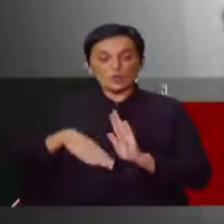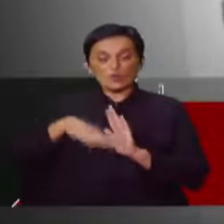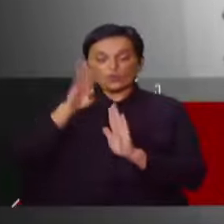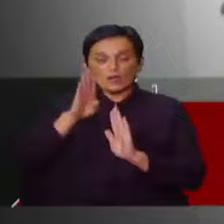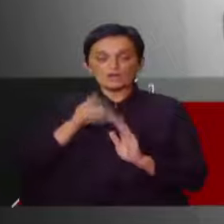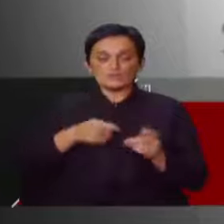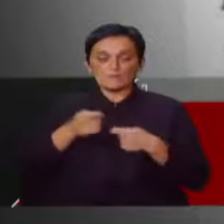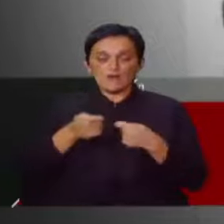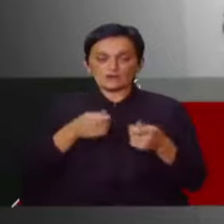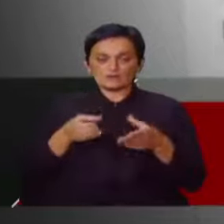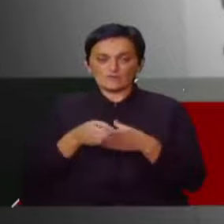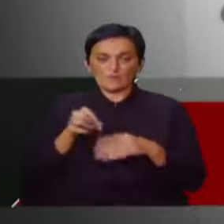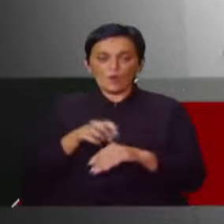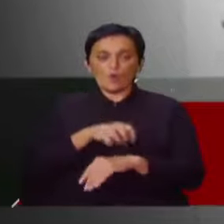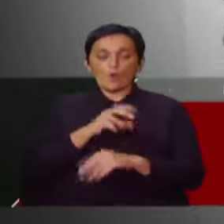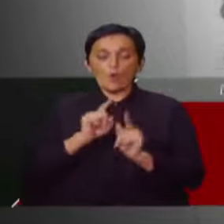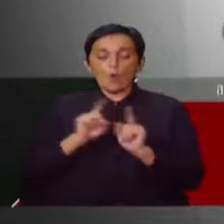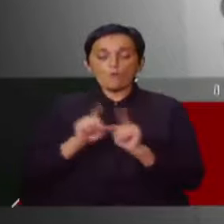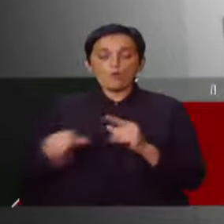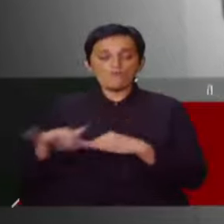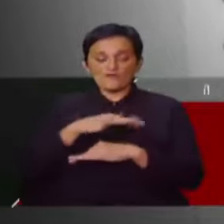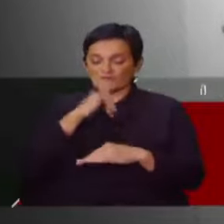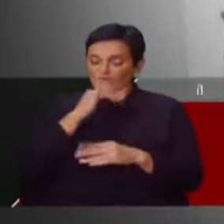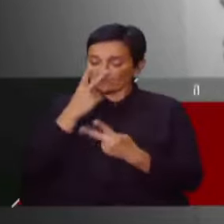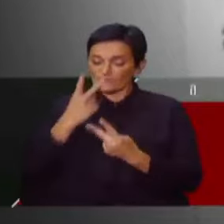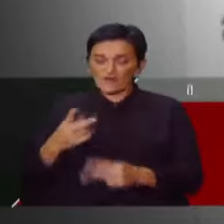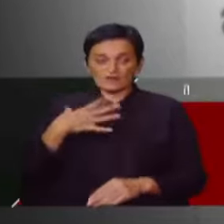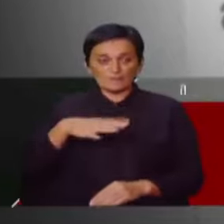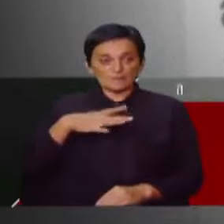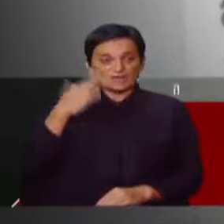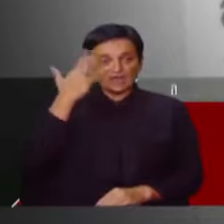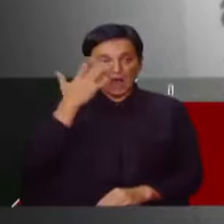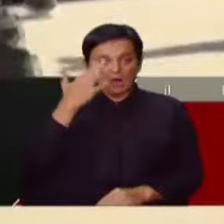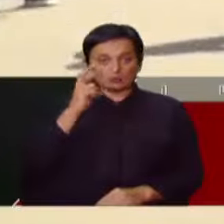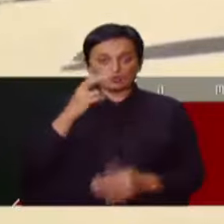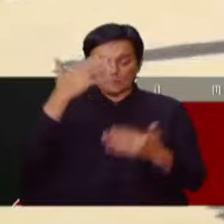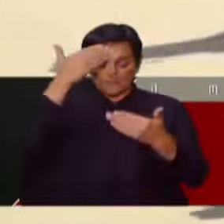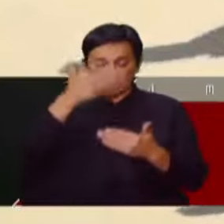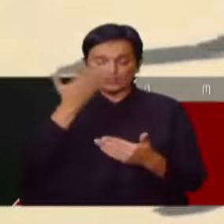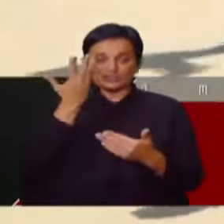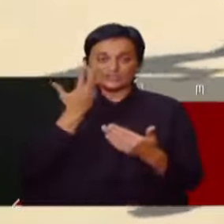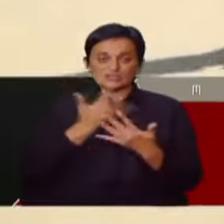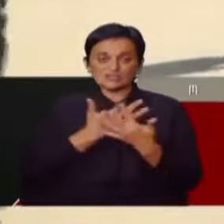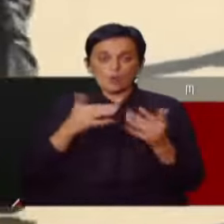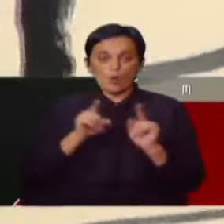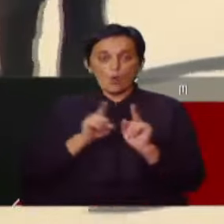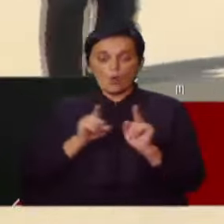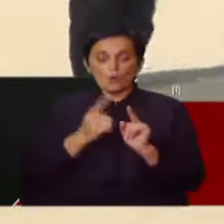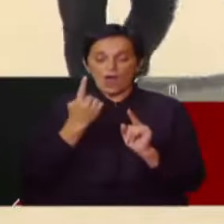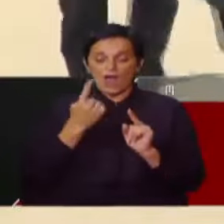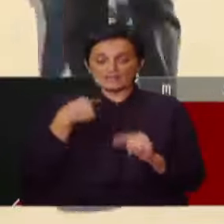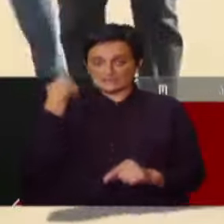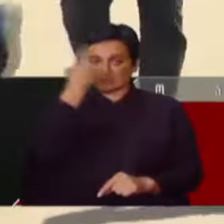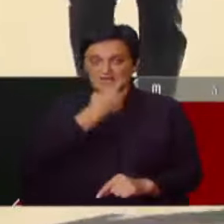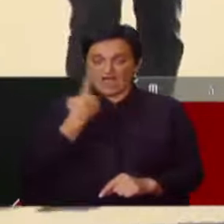კი მართველი პარტია ოპოზიციურ ველზე ვერ ხედავს, რადგან ქართული ოცნებისთვის ფასადური სიჭრელის მიღმა ოპოზიციას ერთი სახე